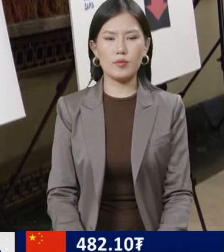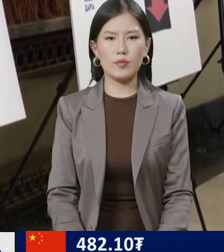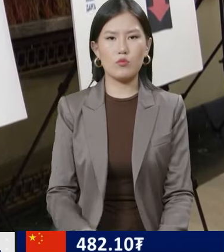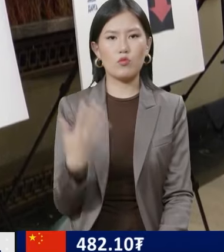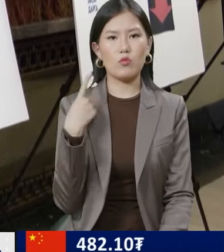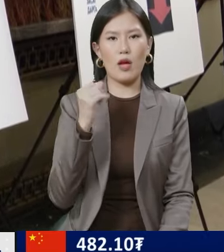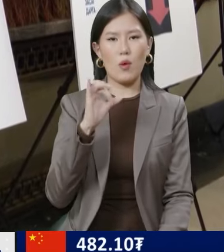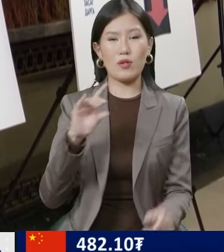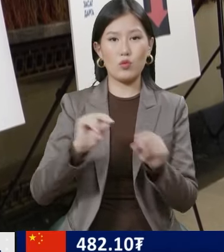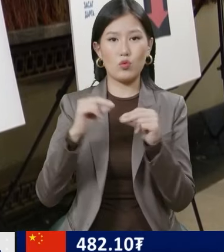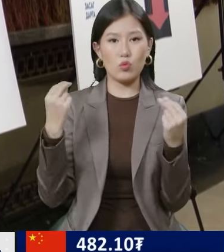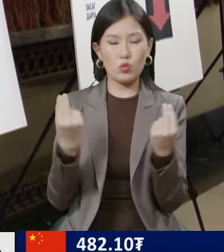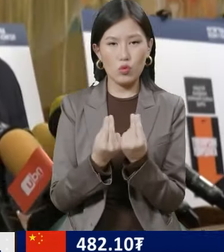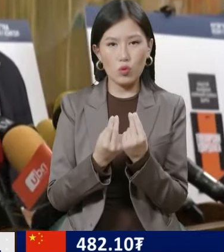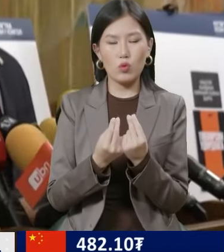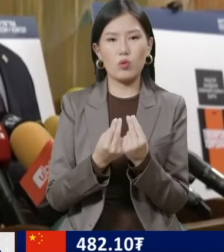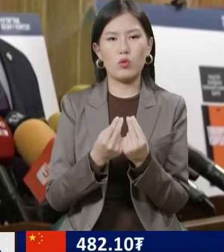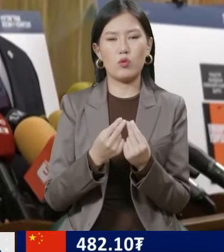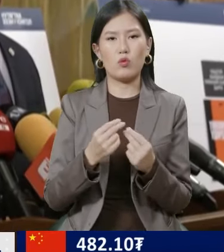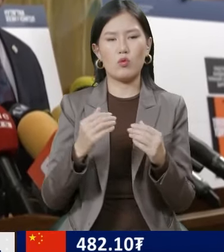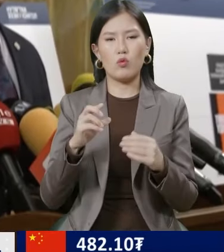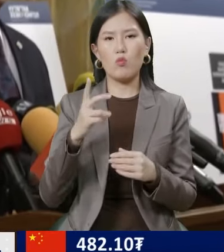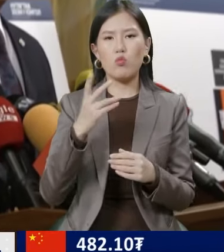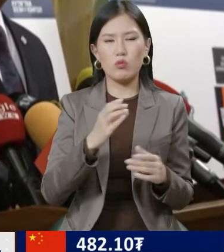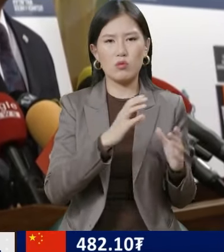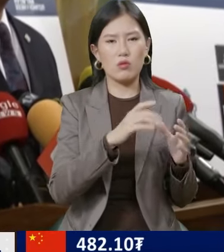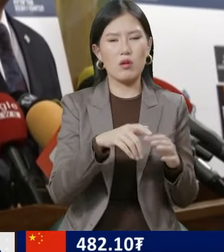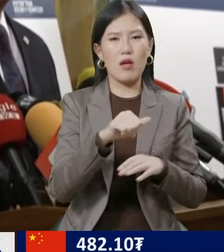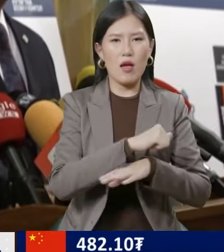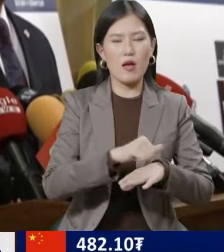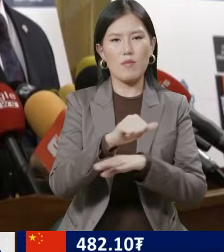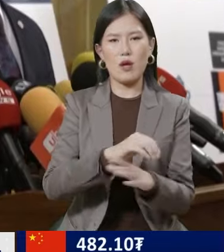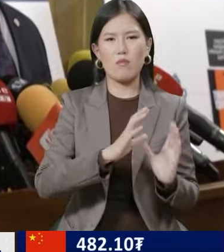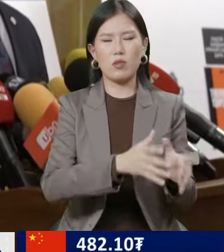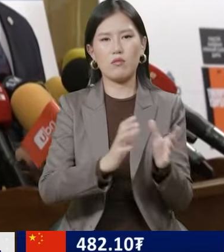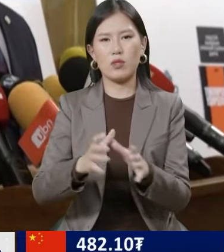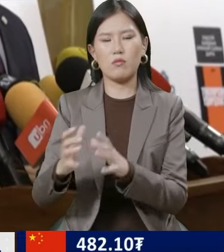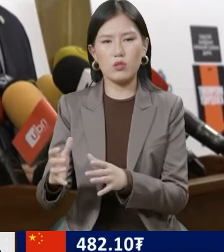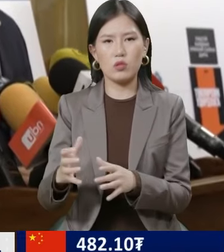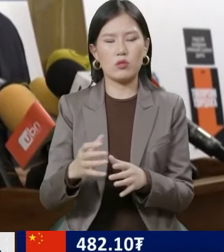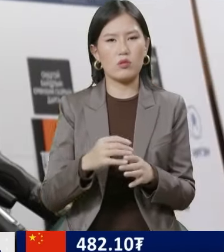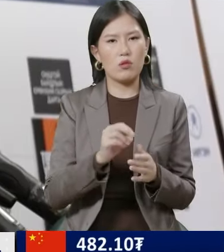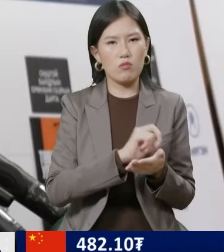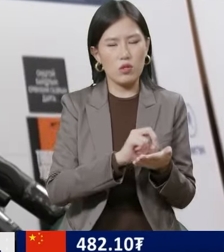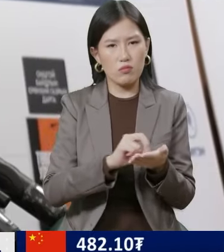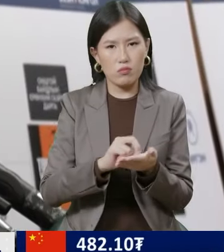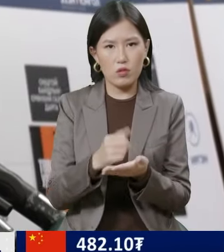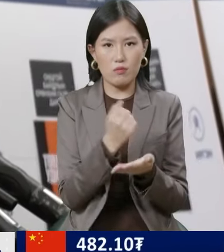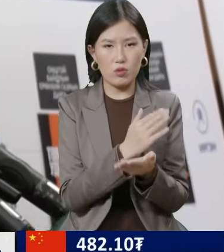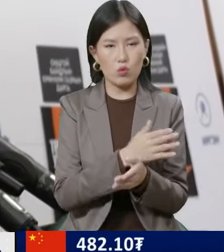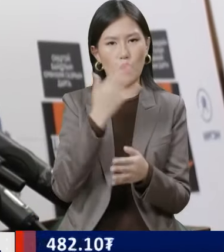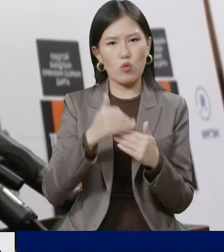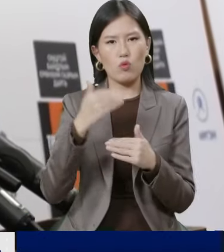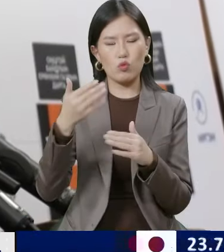Өнгөрсөн аврын чуулганаар бүсчилсэн хөгжлийн үзэл эрмтлийг баталж цаашид төсвийн төлөвлөлт зарцуулалт өөрчлөгднө гэж бодлого боловсруулагчид хэлж